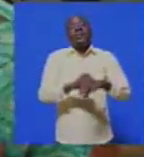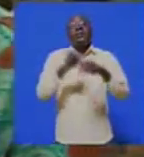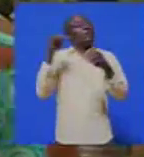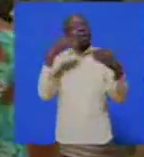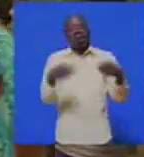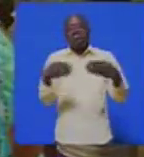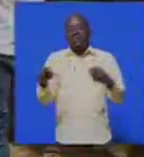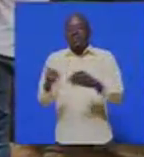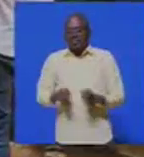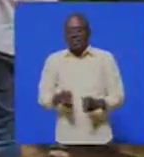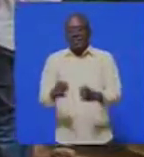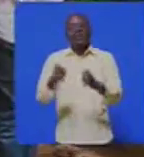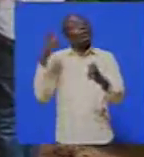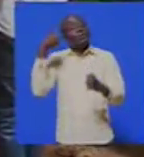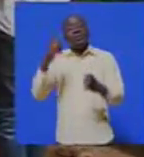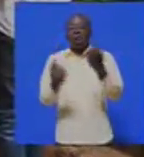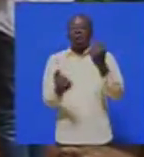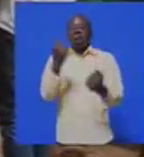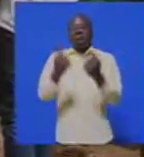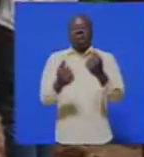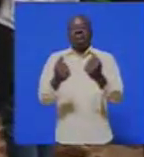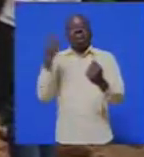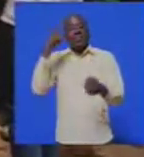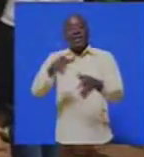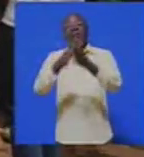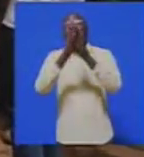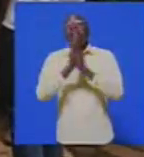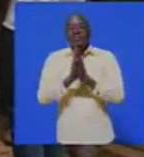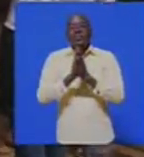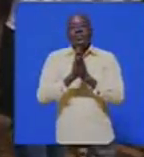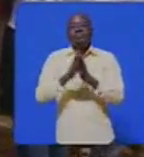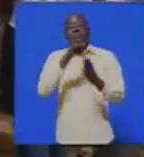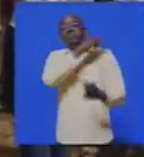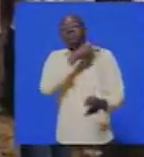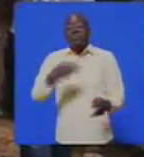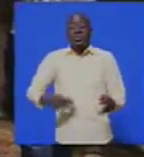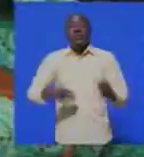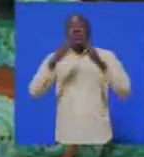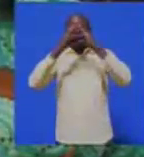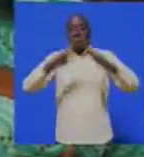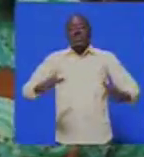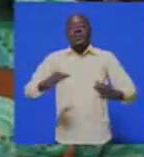de faire une vente sur camion. Et à l'initiation, à la demande du maire, que la Sonagès